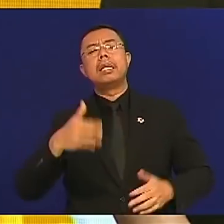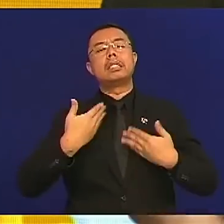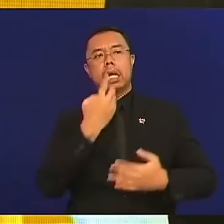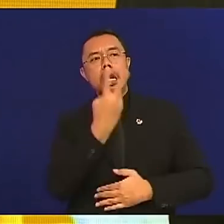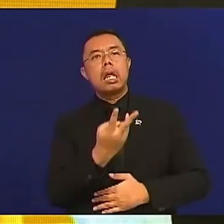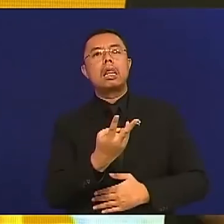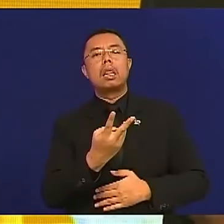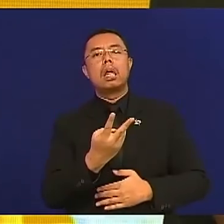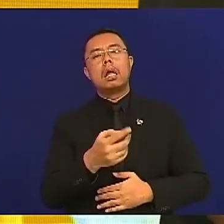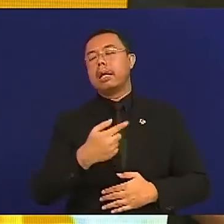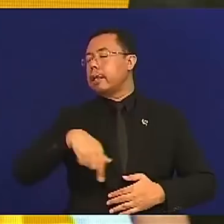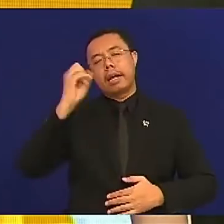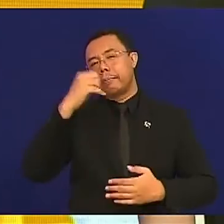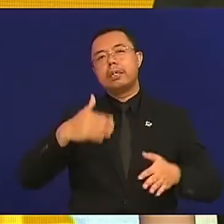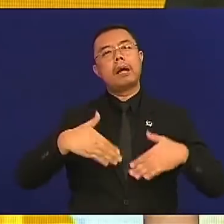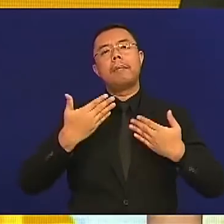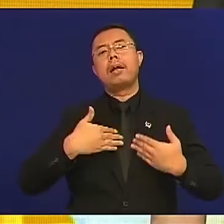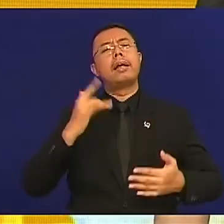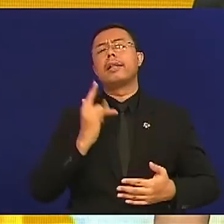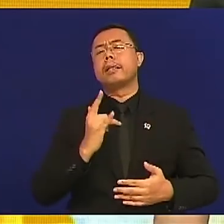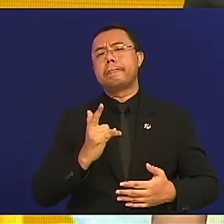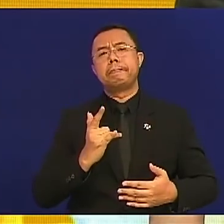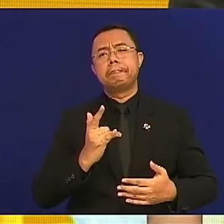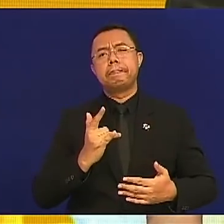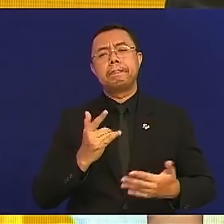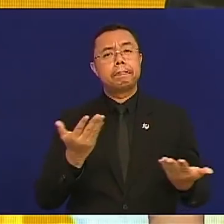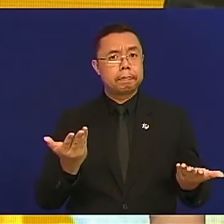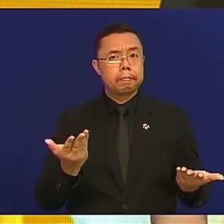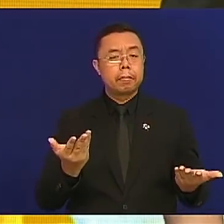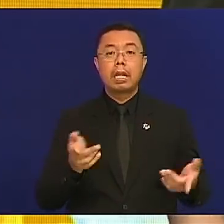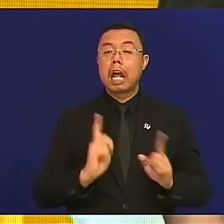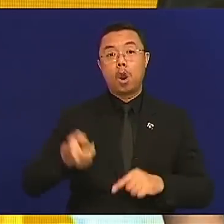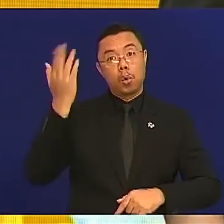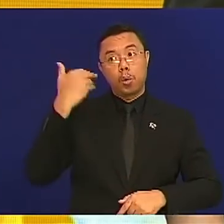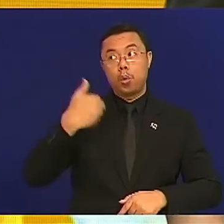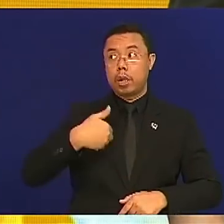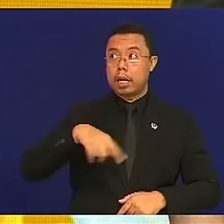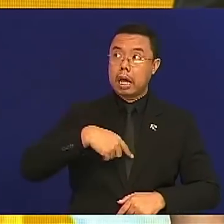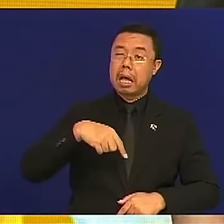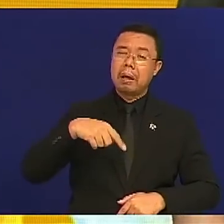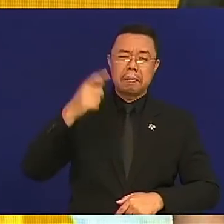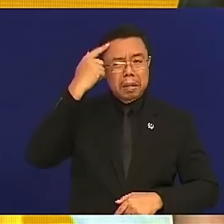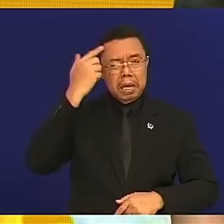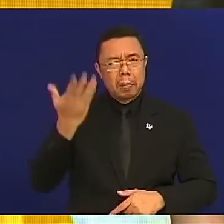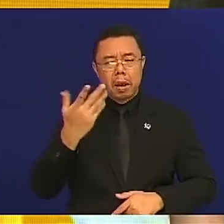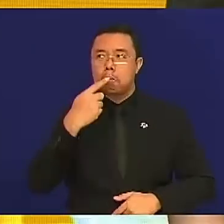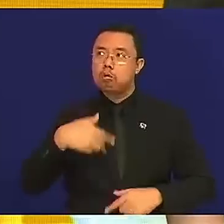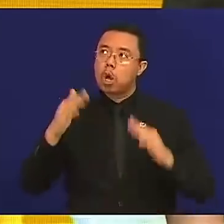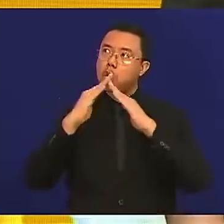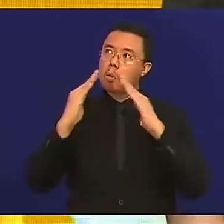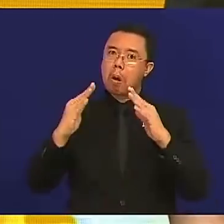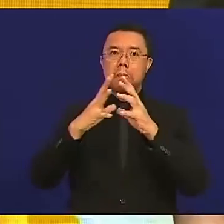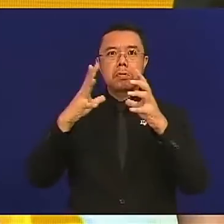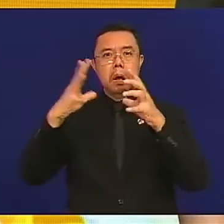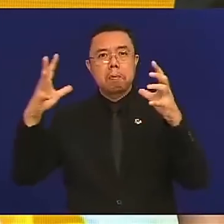senang. Jadi tidak bisa bahagia juga kita, saudara. Kalau dulu kita masih kepikir bagaimana mau punya rumah lebih